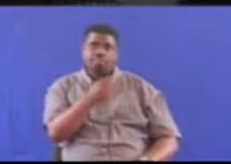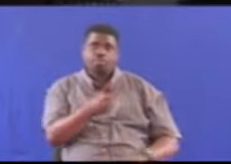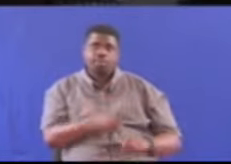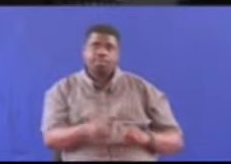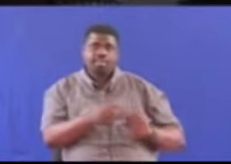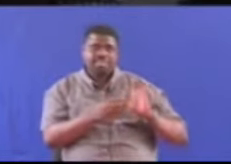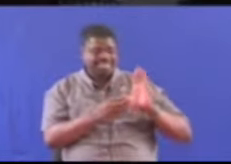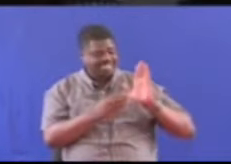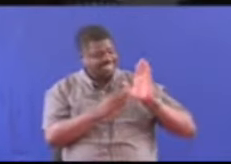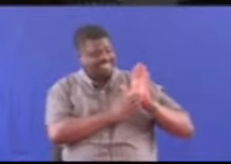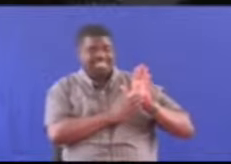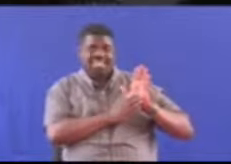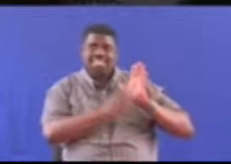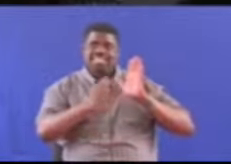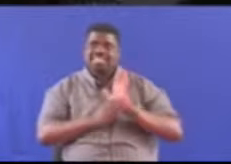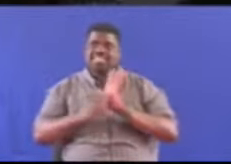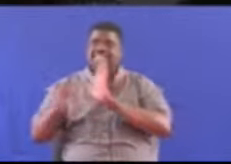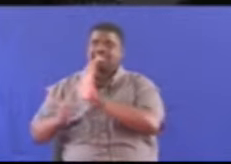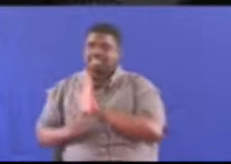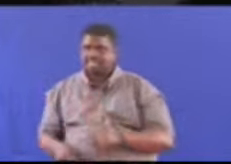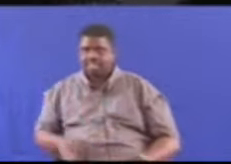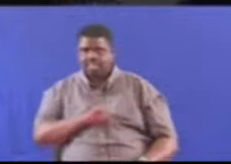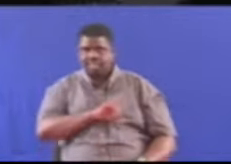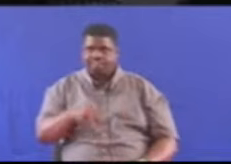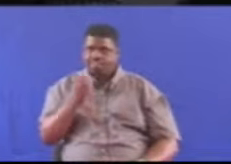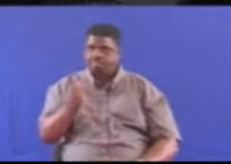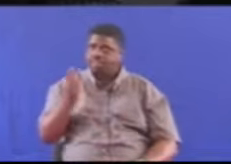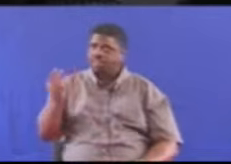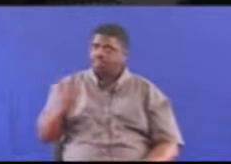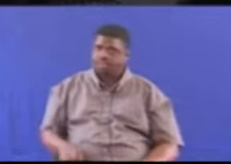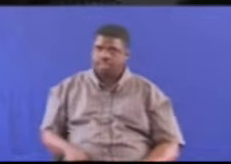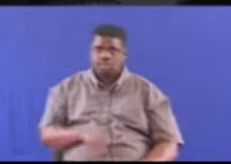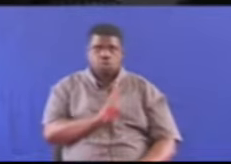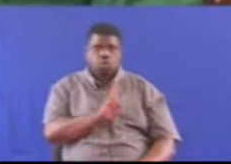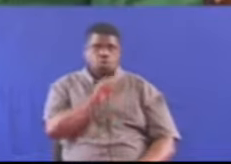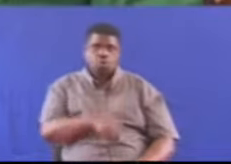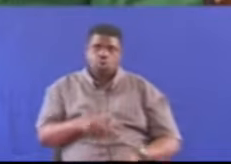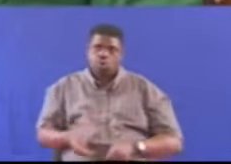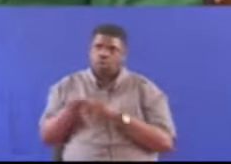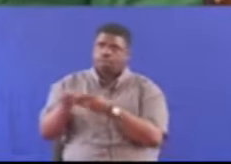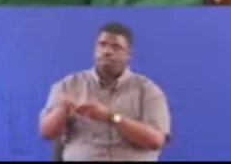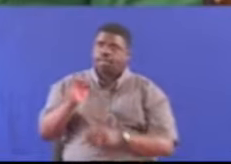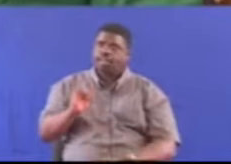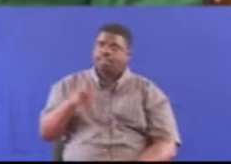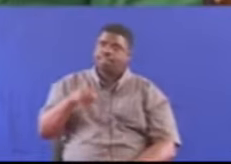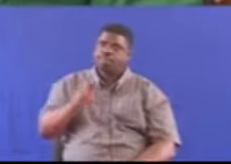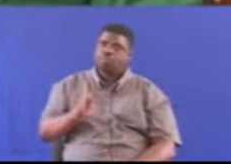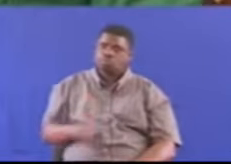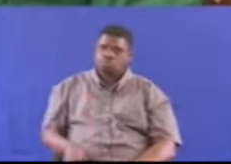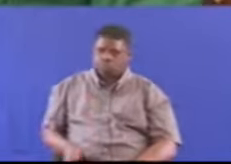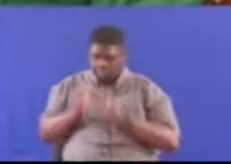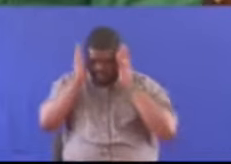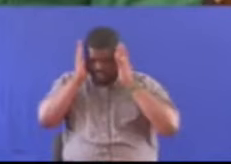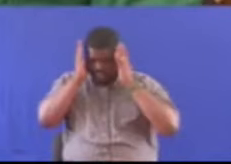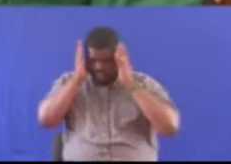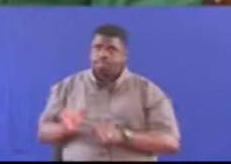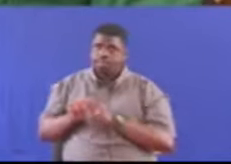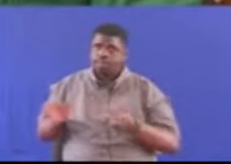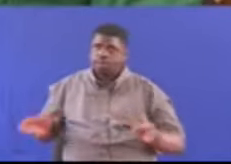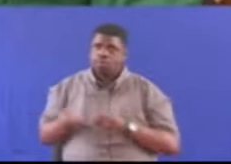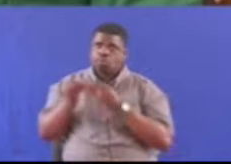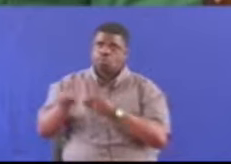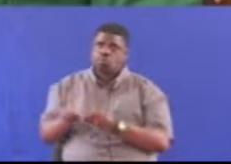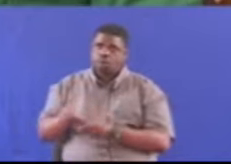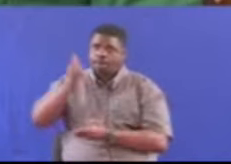1996. Na mwaka 2002 UN iliipa IPU hadhi maalum ya kuwa